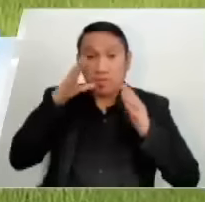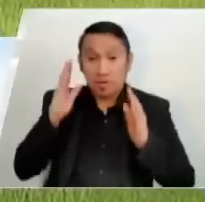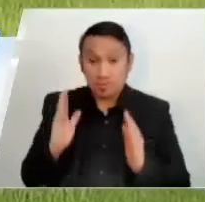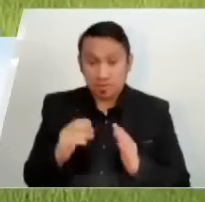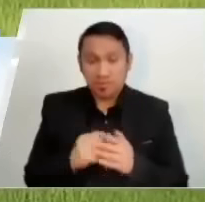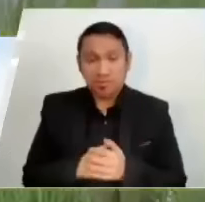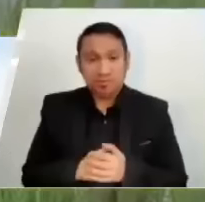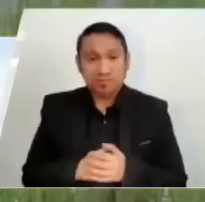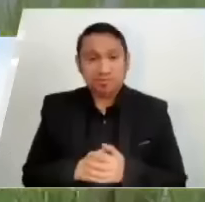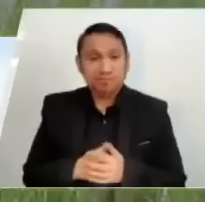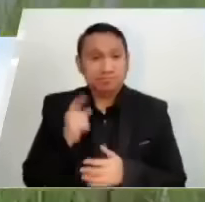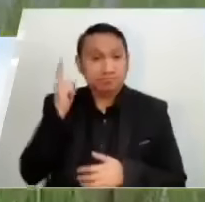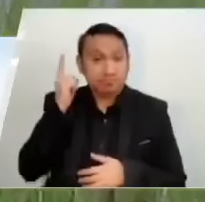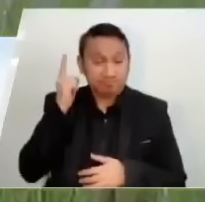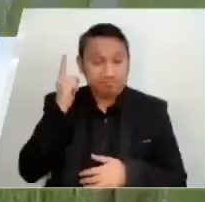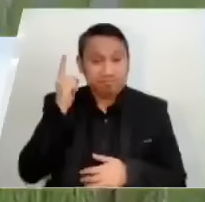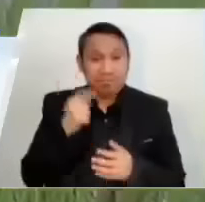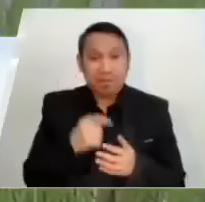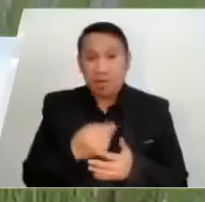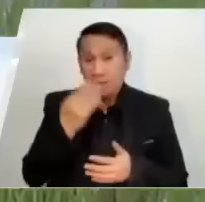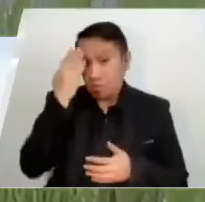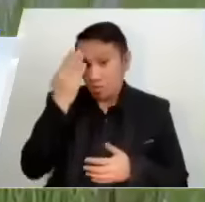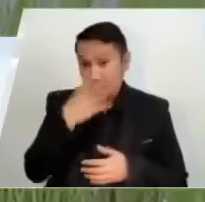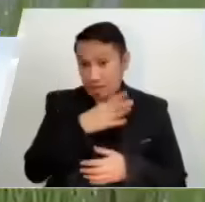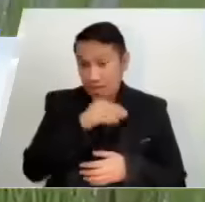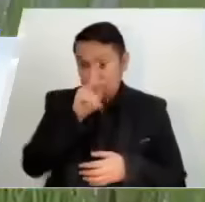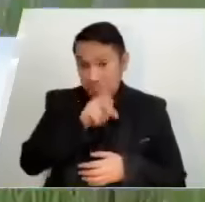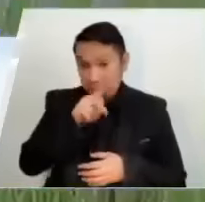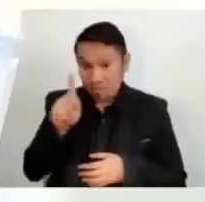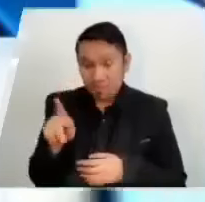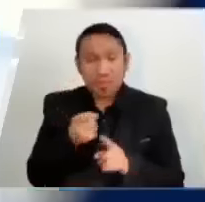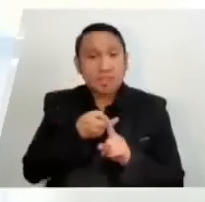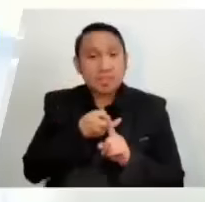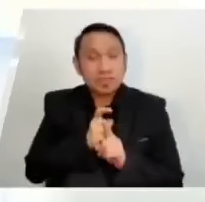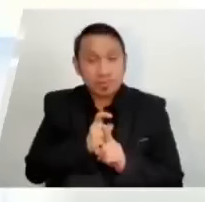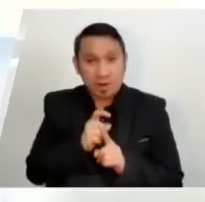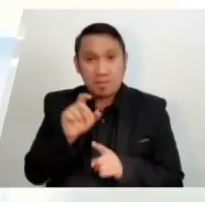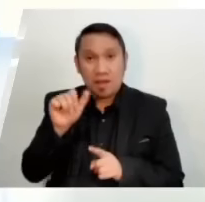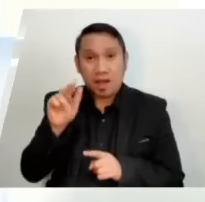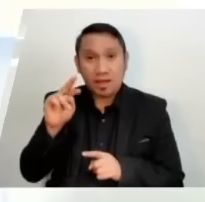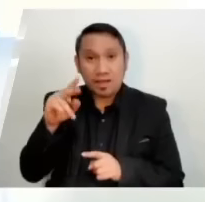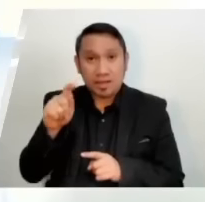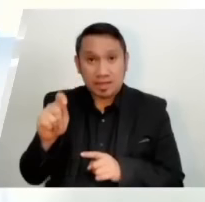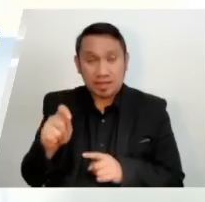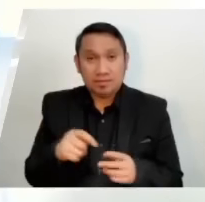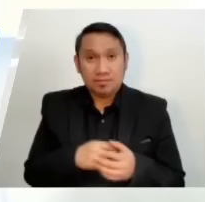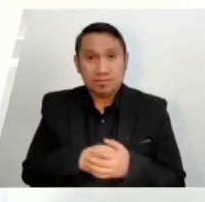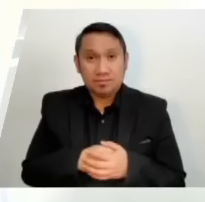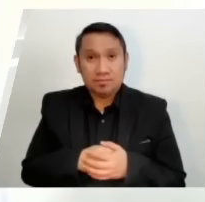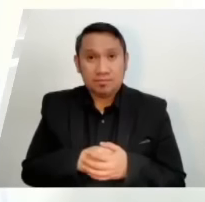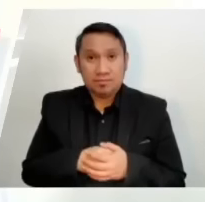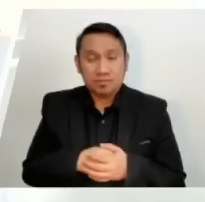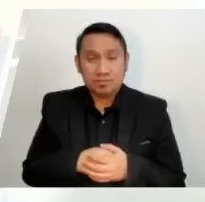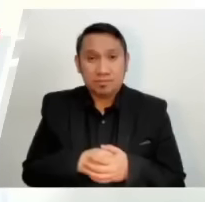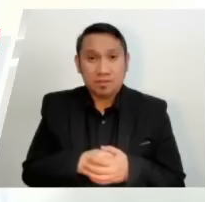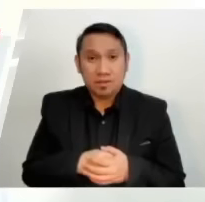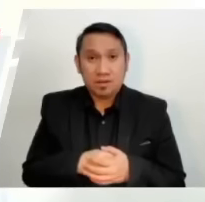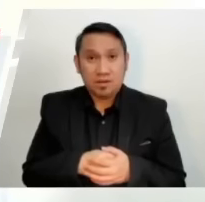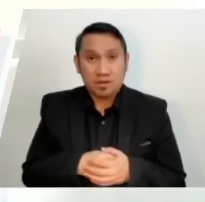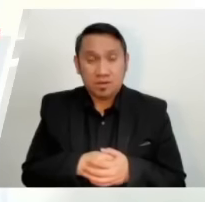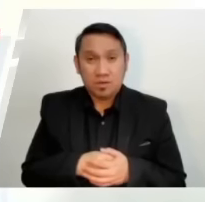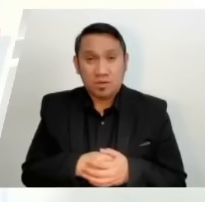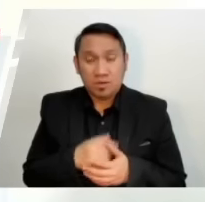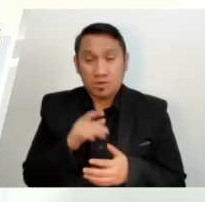mga sakahan sa Bulacan at Pampanga galing din sa Angat Dam. Full allocation pa rin tayo sa ating